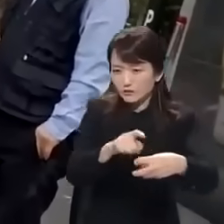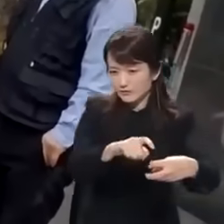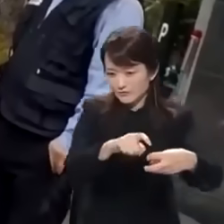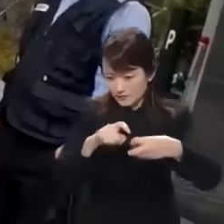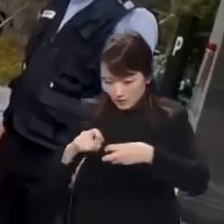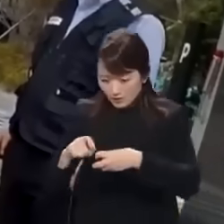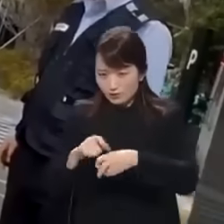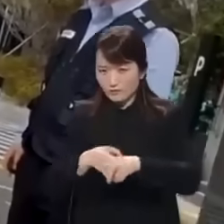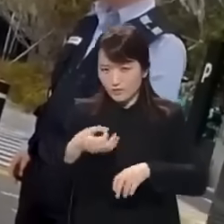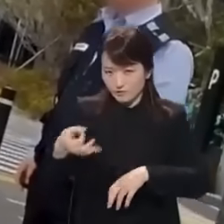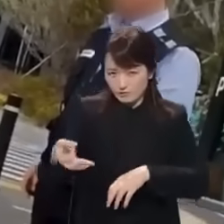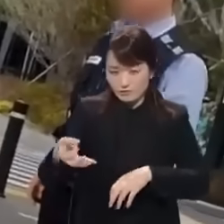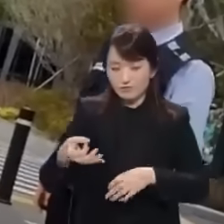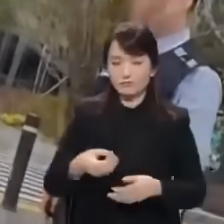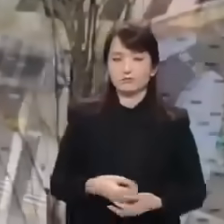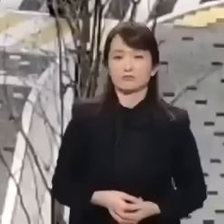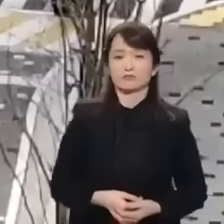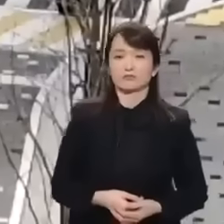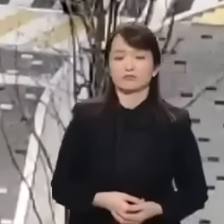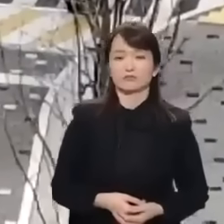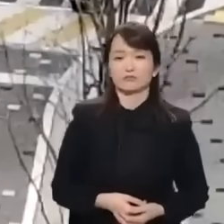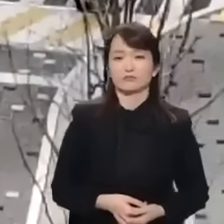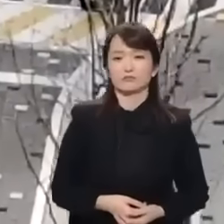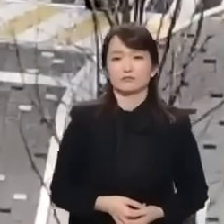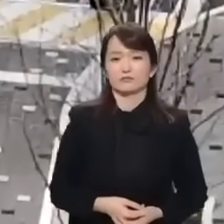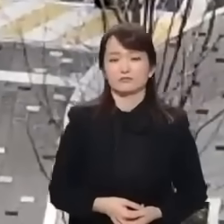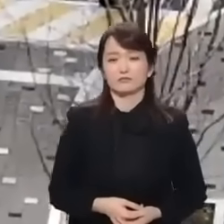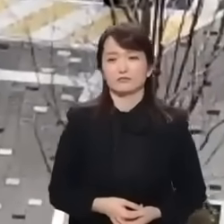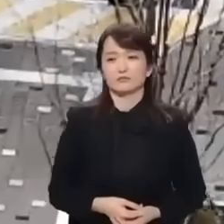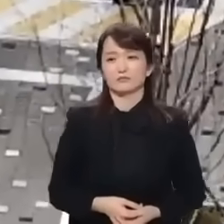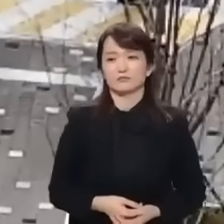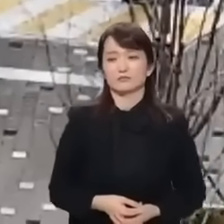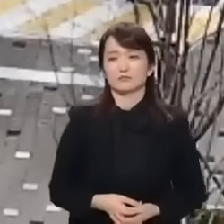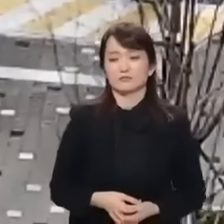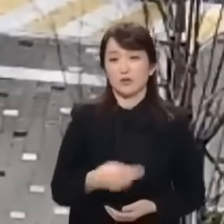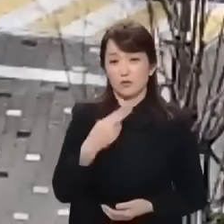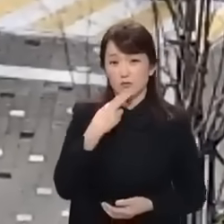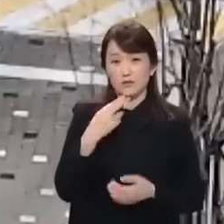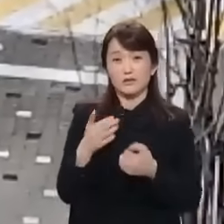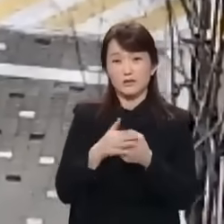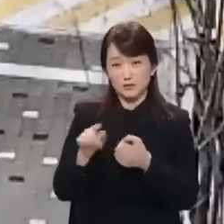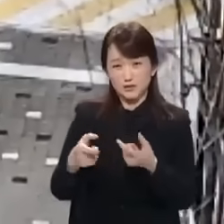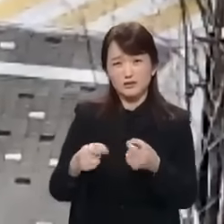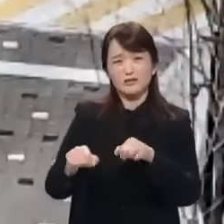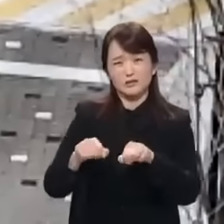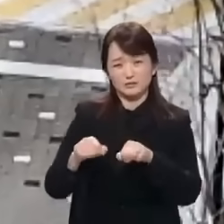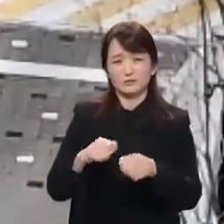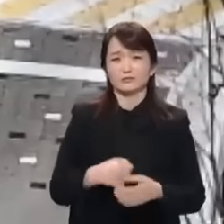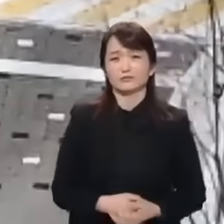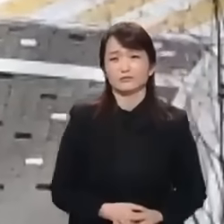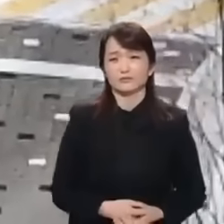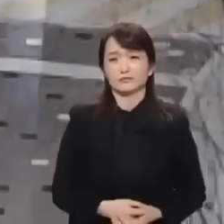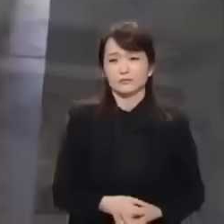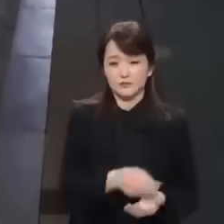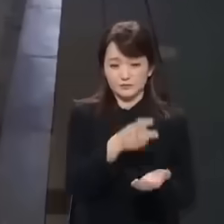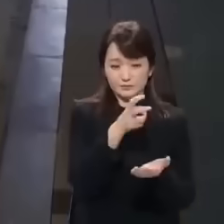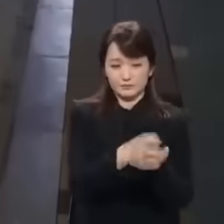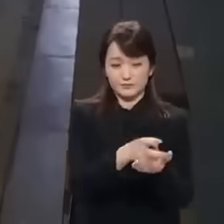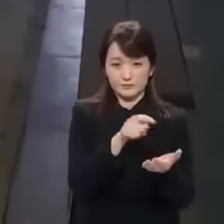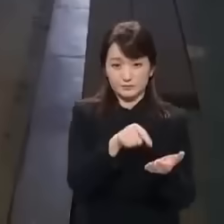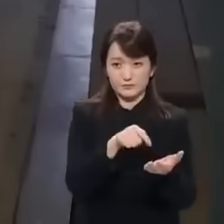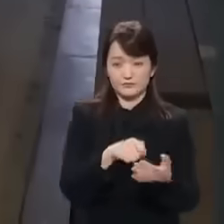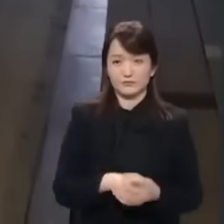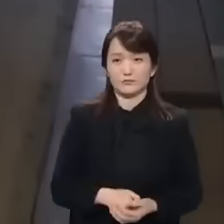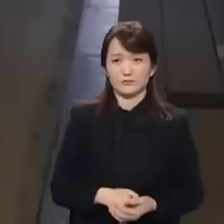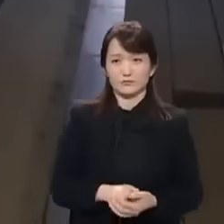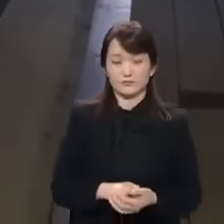어떤 뭐 과태료, 벌금을 갖다가 먹이는 강력한 법적 조치가 없으니까 저런 행동을 하는데 실제로 이 법이라고 하는 것은